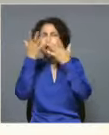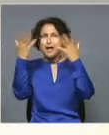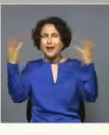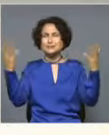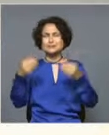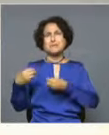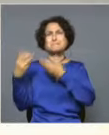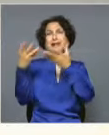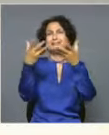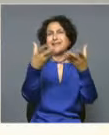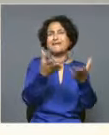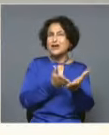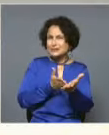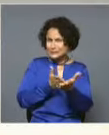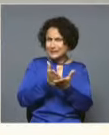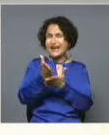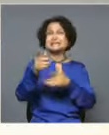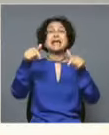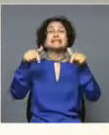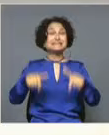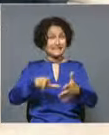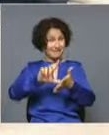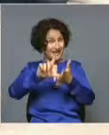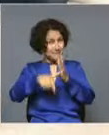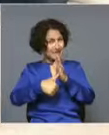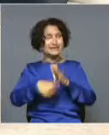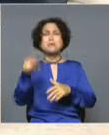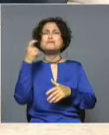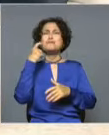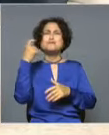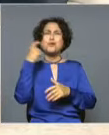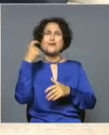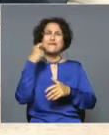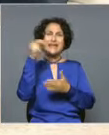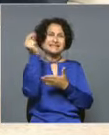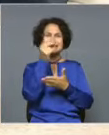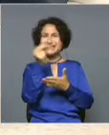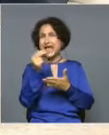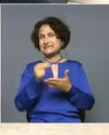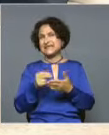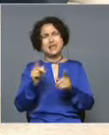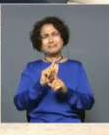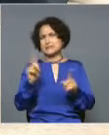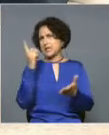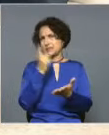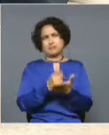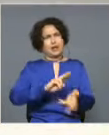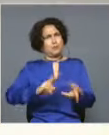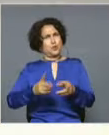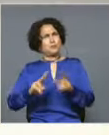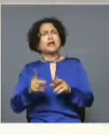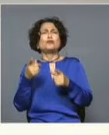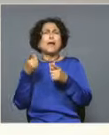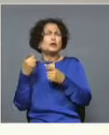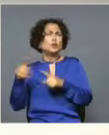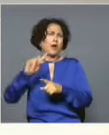предава чрез съвременните буквени знаци и не се налага поне за момента, такава промяна. Друг е въпросът как се използват